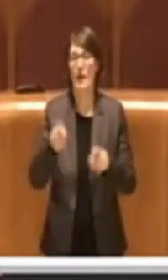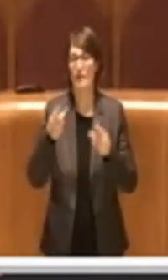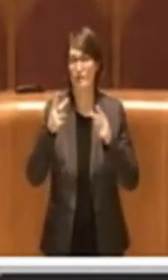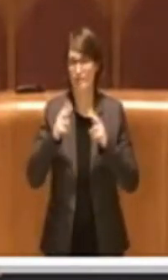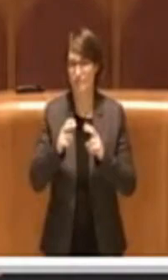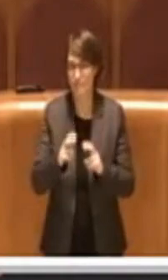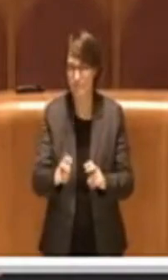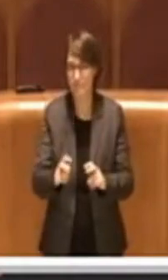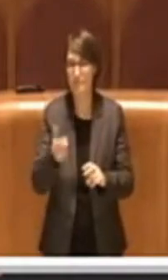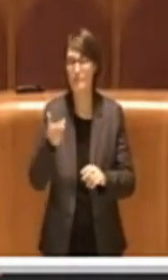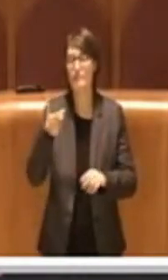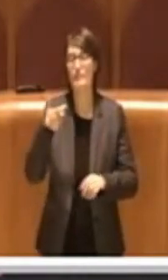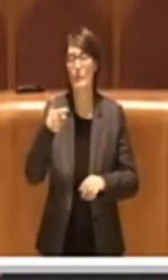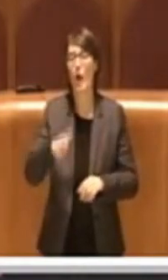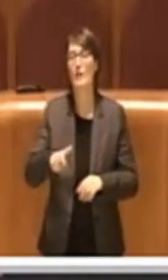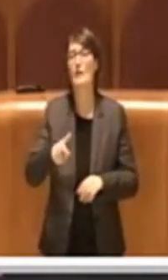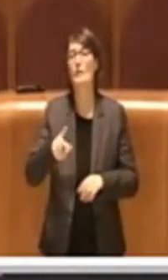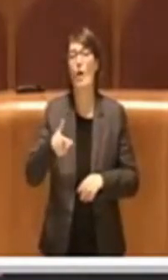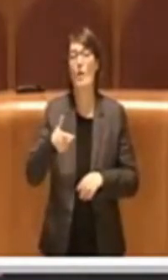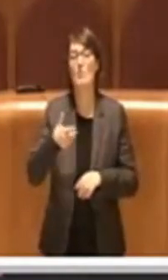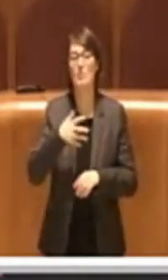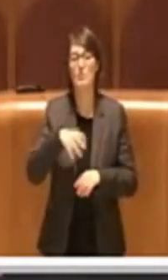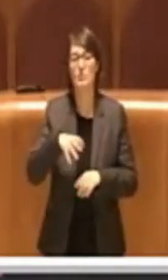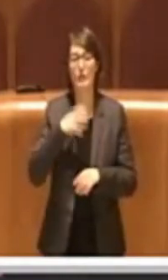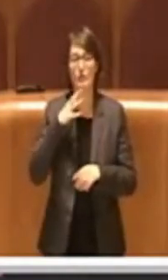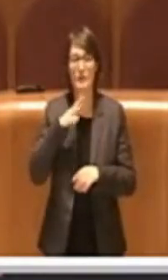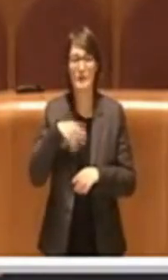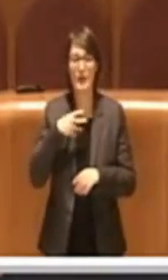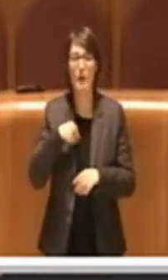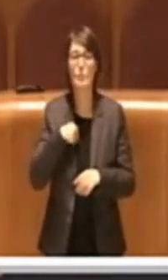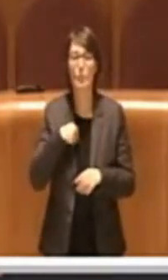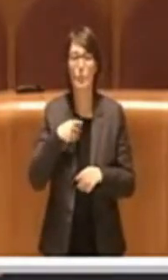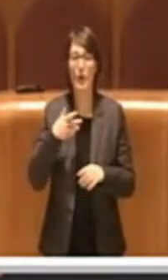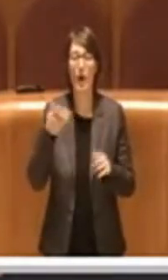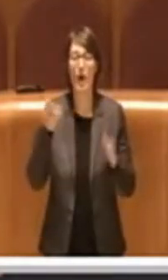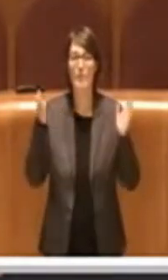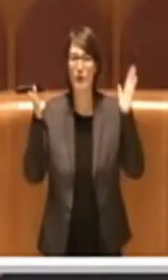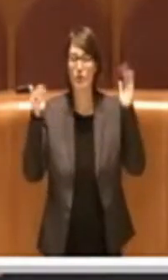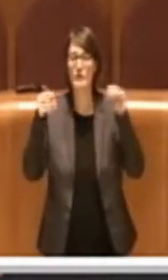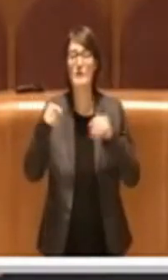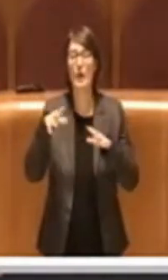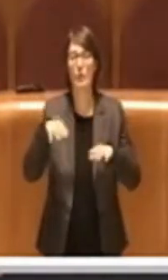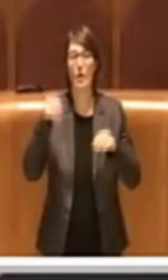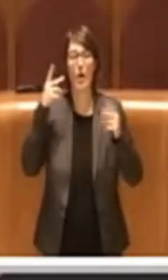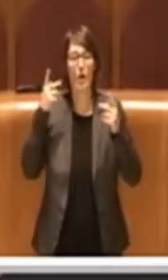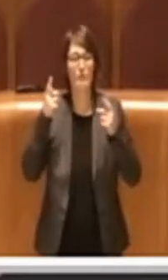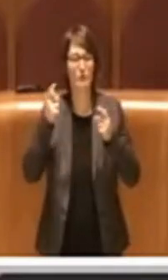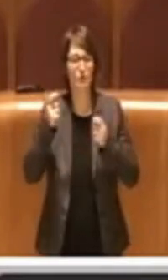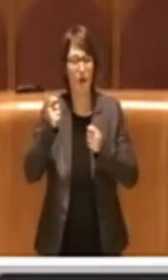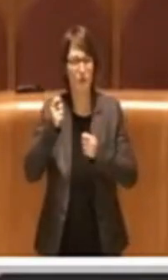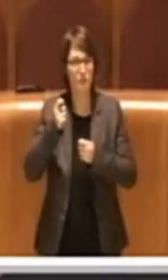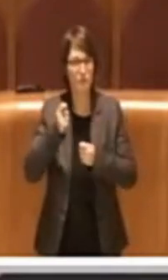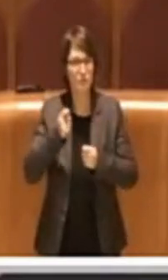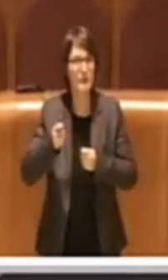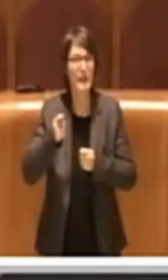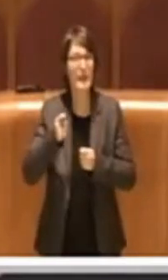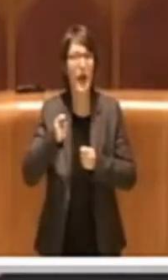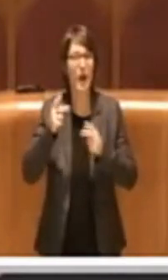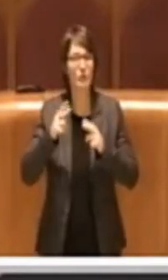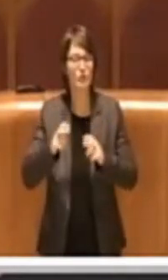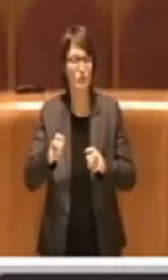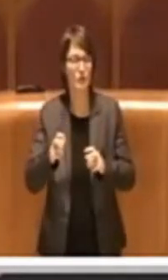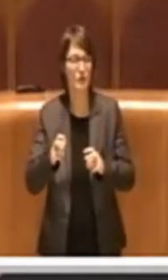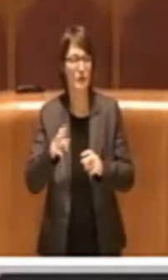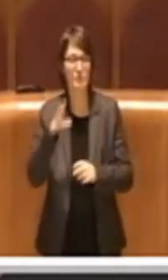la magistratura sta indagando se per caso insomma, vi fossero delle illiceità. Quindi